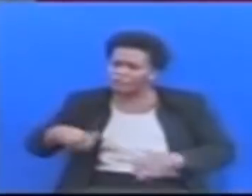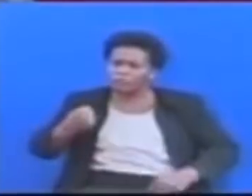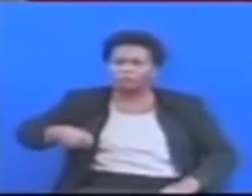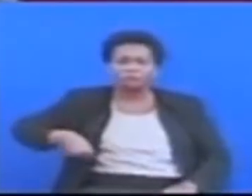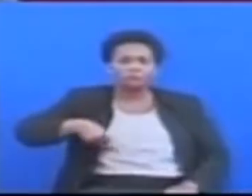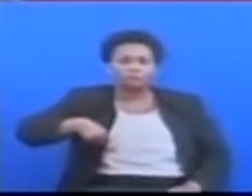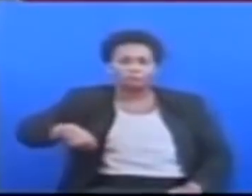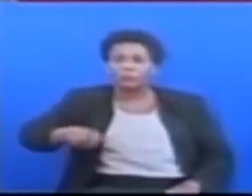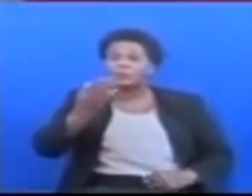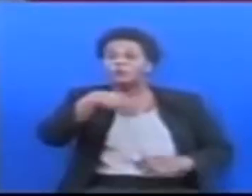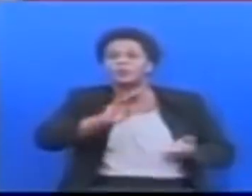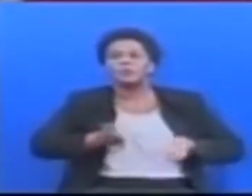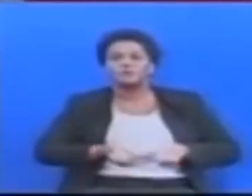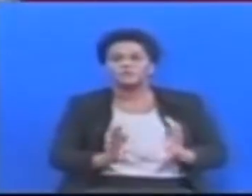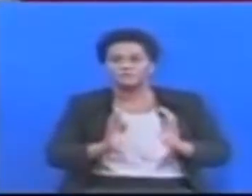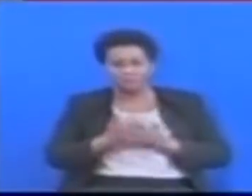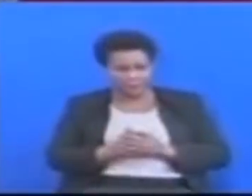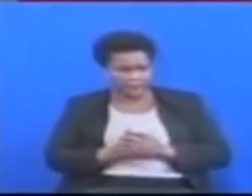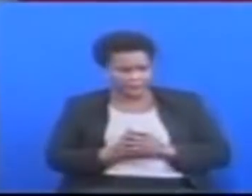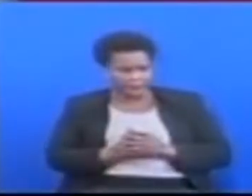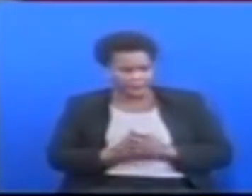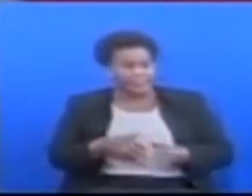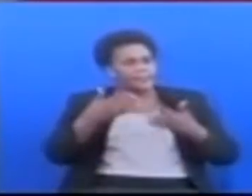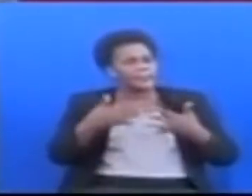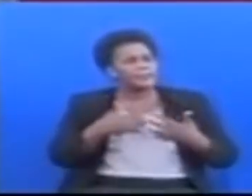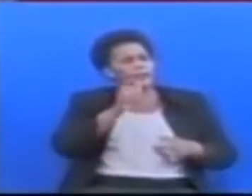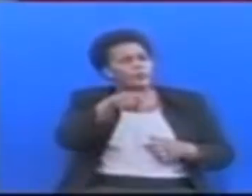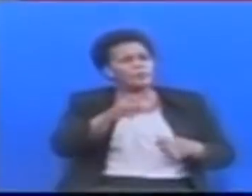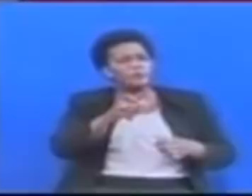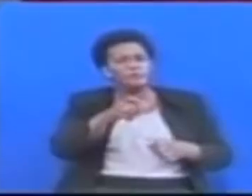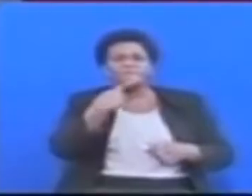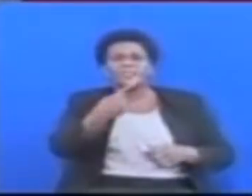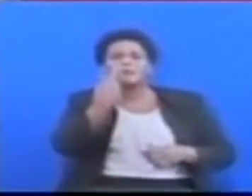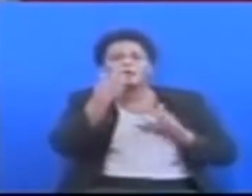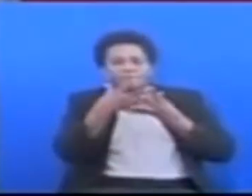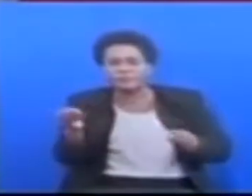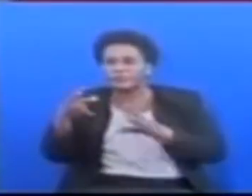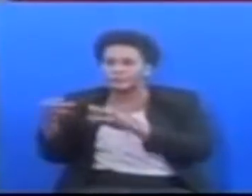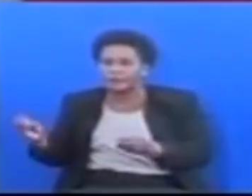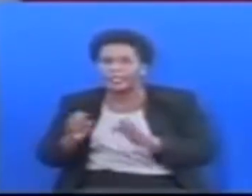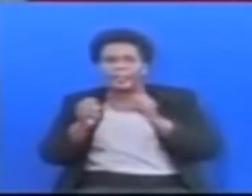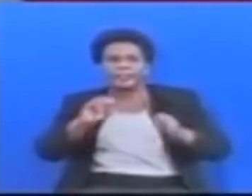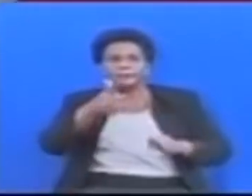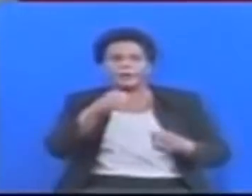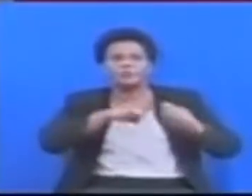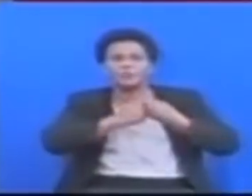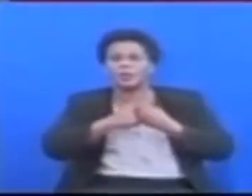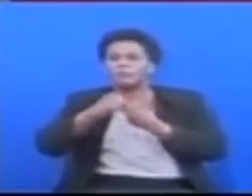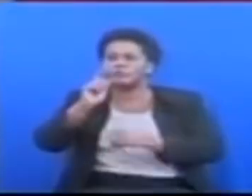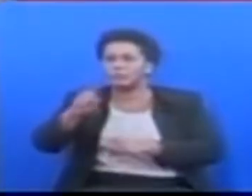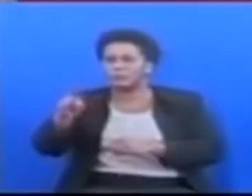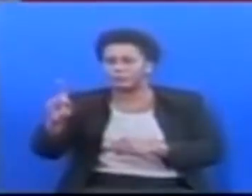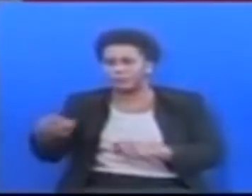kwa nini basi kwa changamoto hii ambayo bado watu wanakwenda na vifaa, kwa nini serikali isipate taasisi zetu